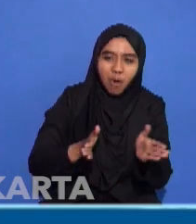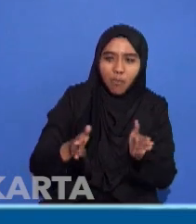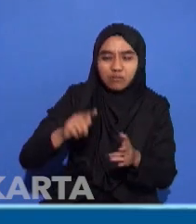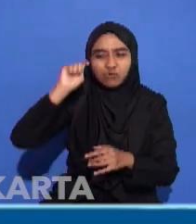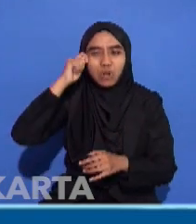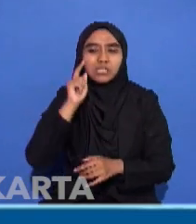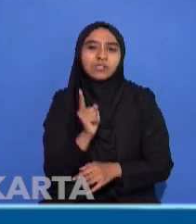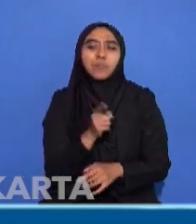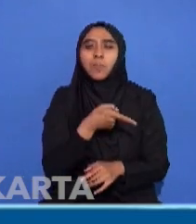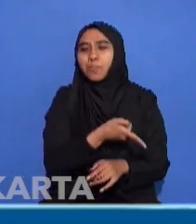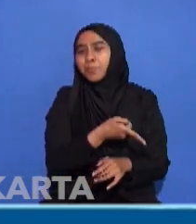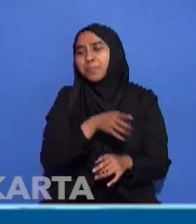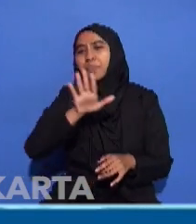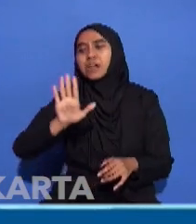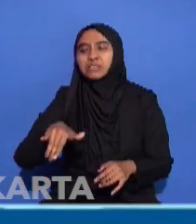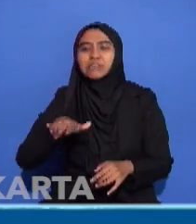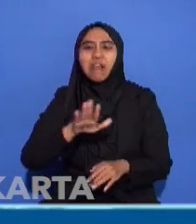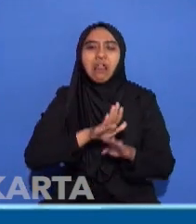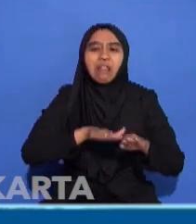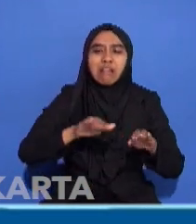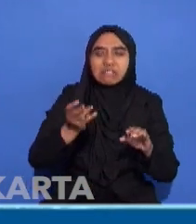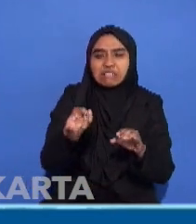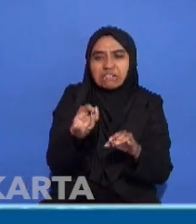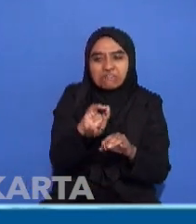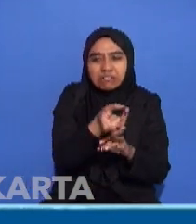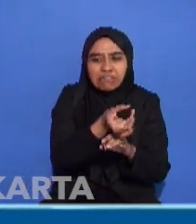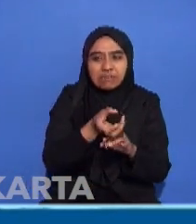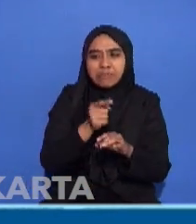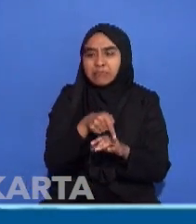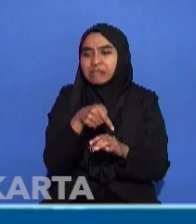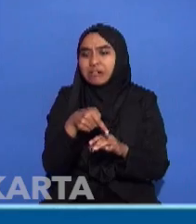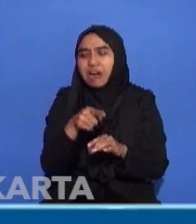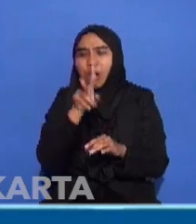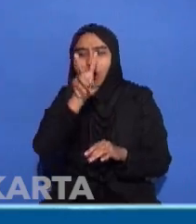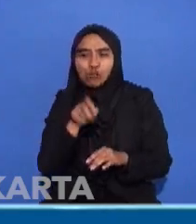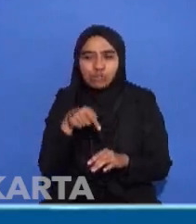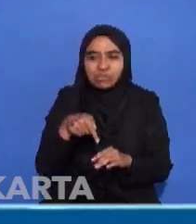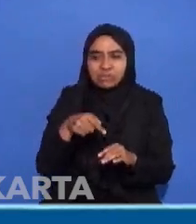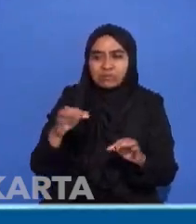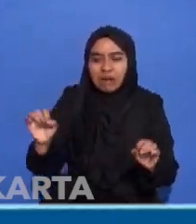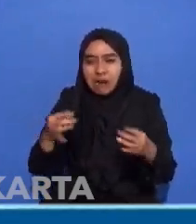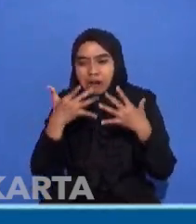Wigati suhu Toyo Ambon ngantos azrap sanget sarto pasokan oksigen ketacekap